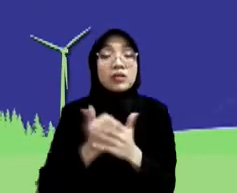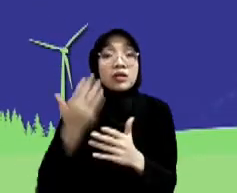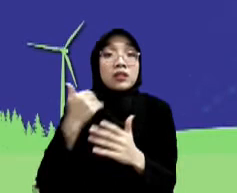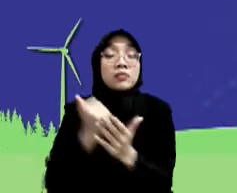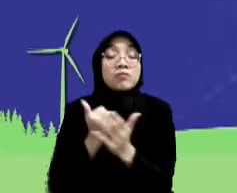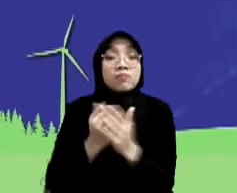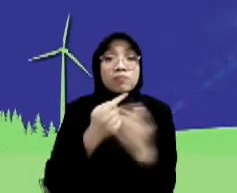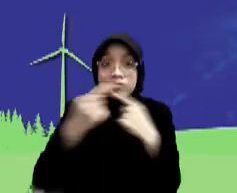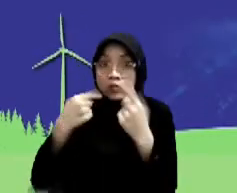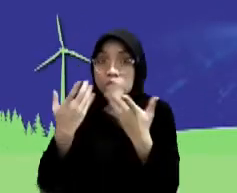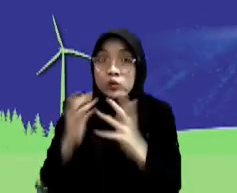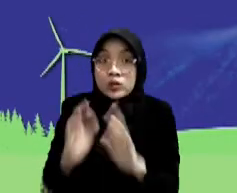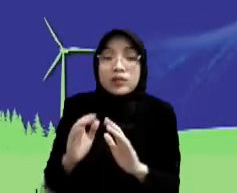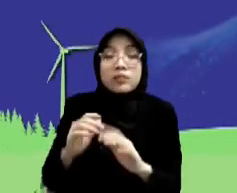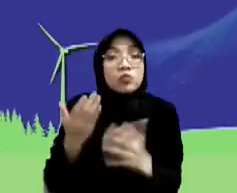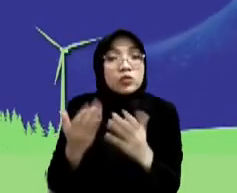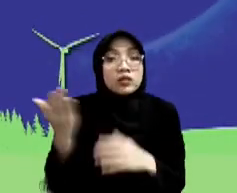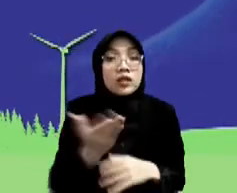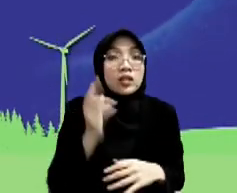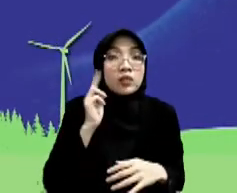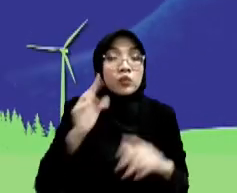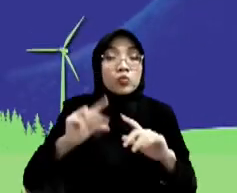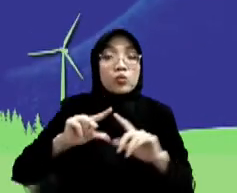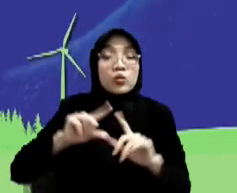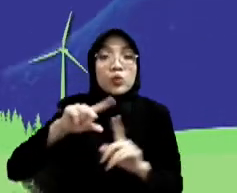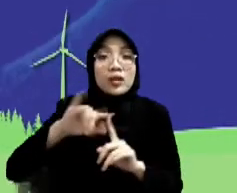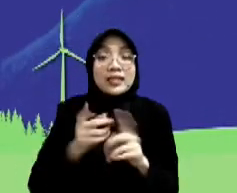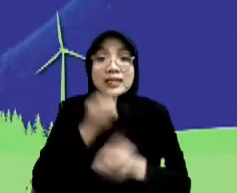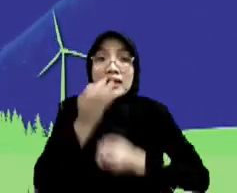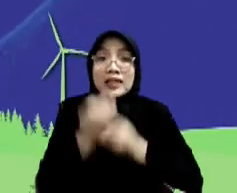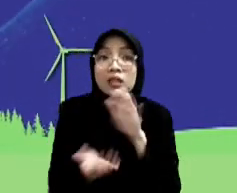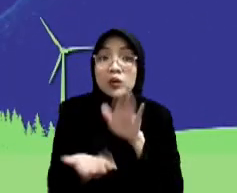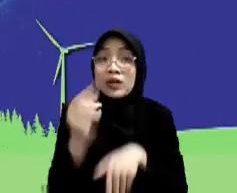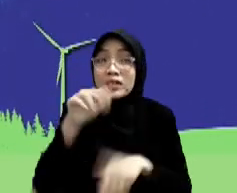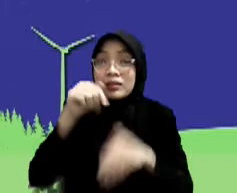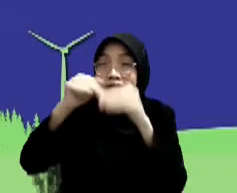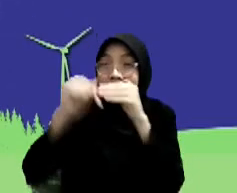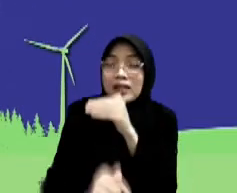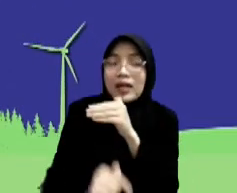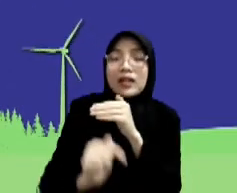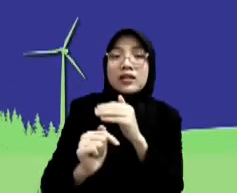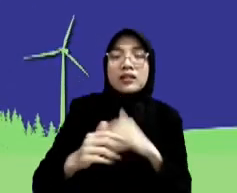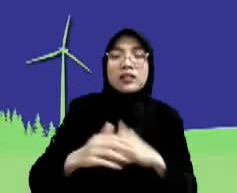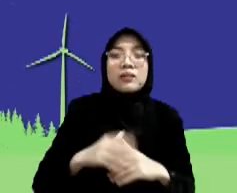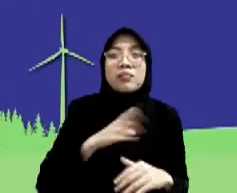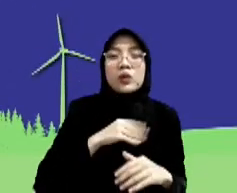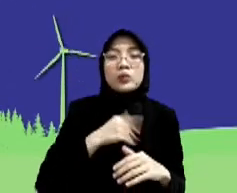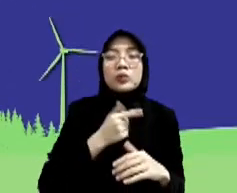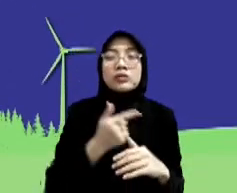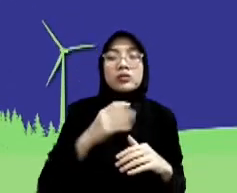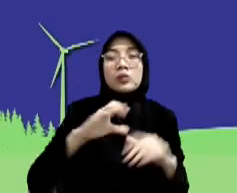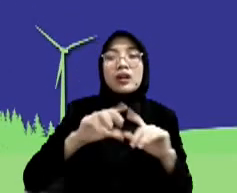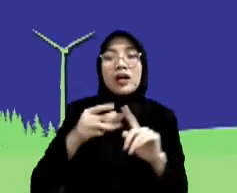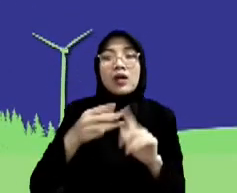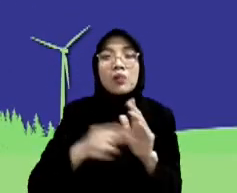ti tapi Bolehkah Di disampaikan lebih e spesifik lagi Bu tentang to carbon neutrality